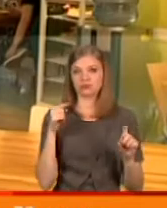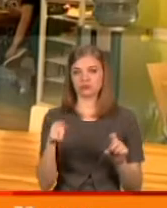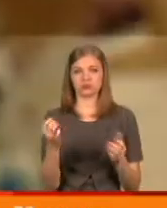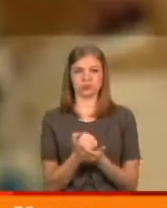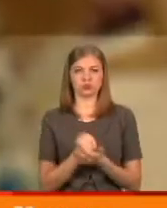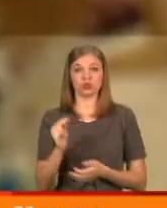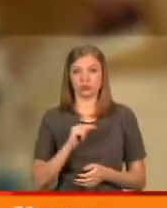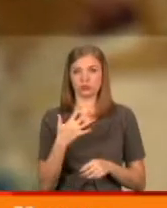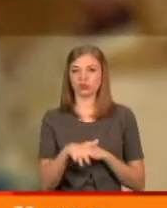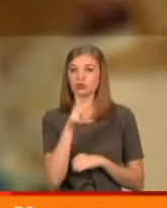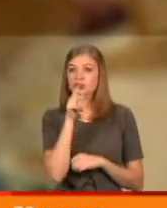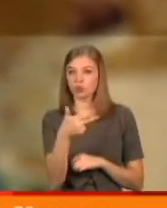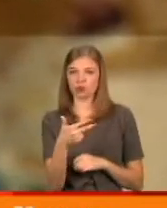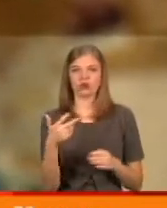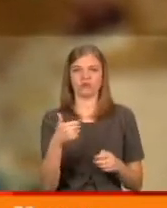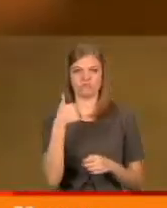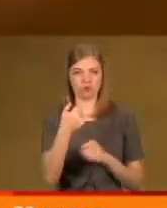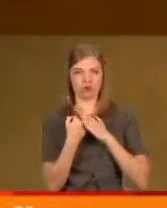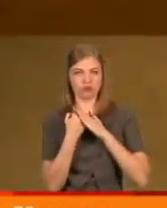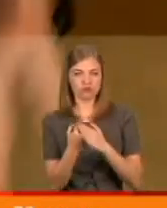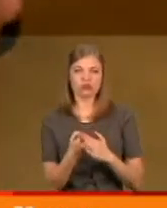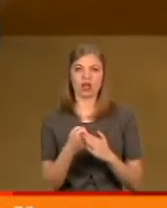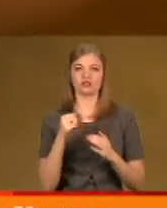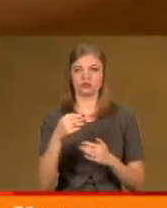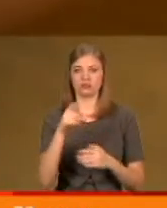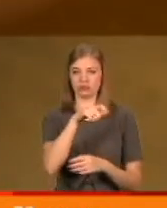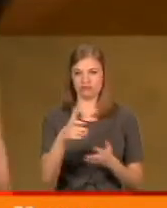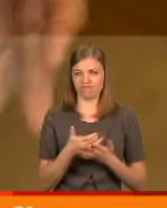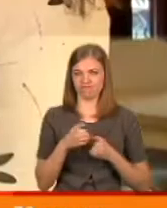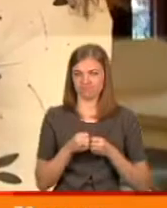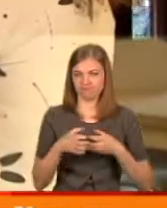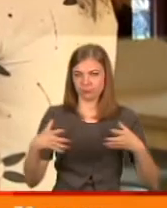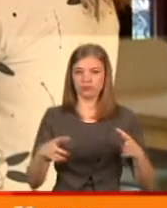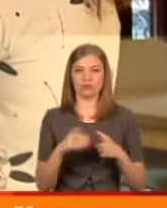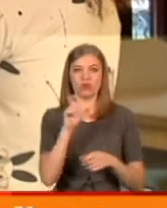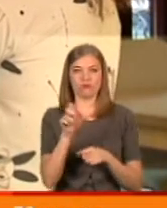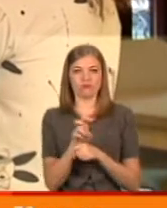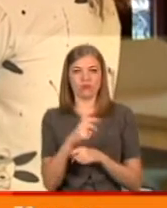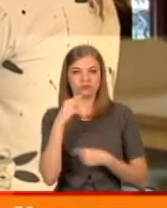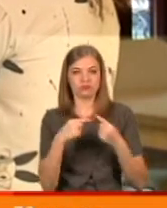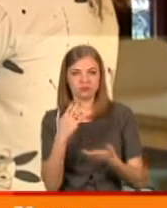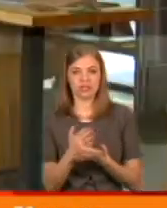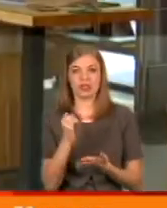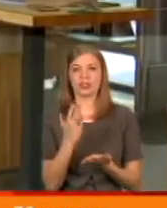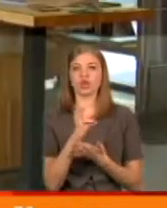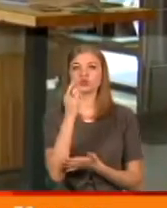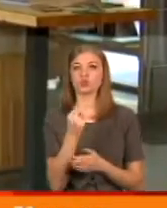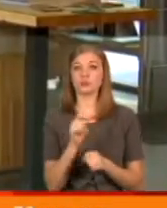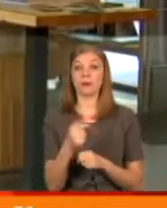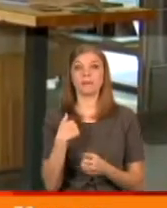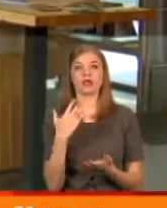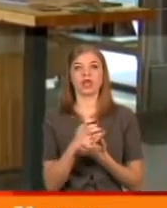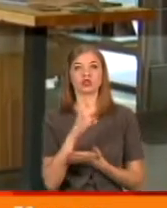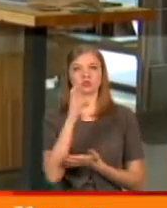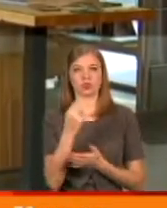успішно працює вже 3-й рік, здобула гідну репутацію, збільшує штат, має постійних клієнтів, а ще соціальну місію. Ми створюємо рекламу для